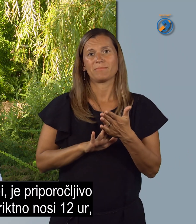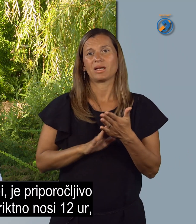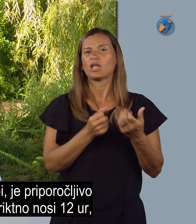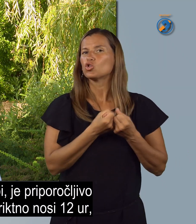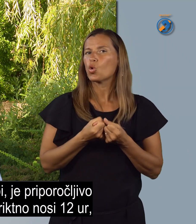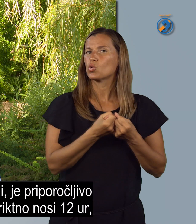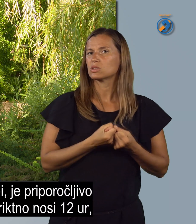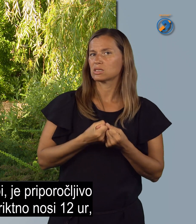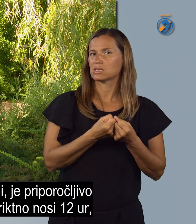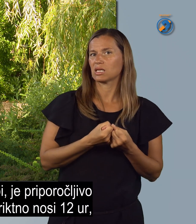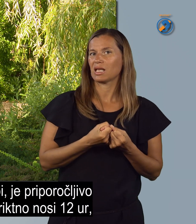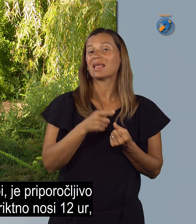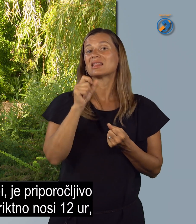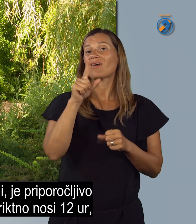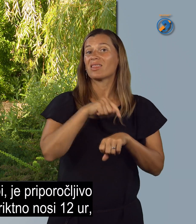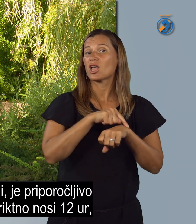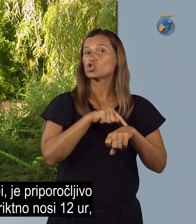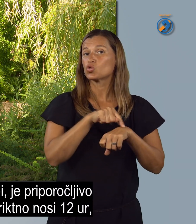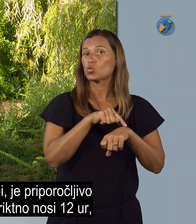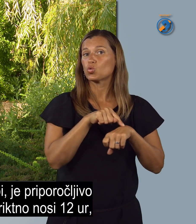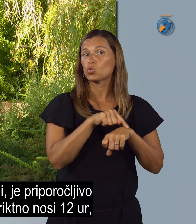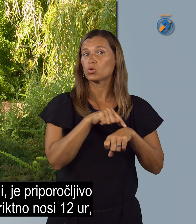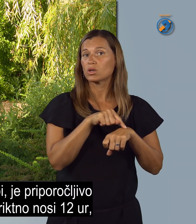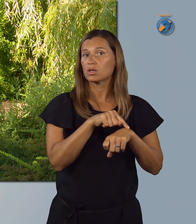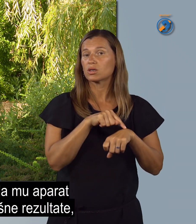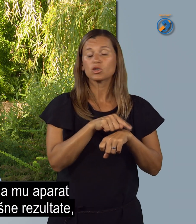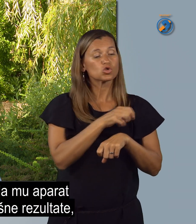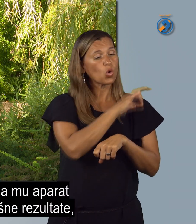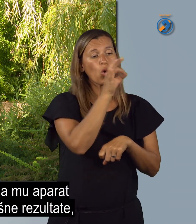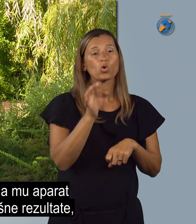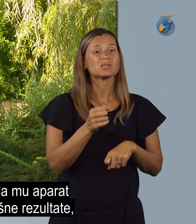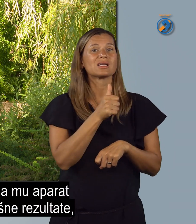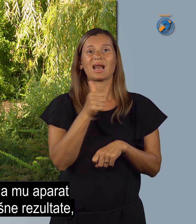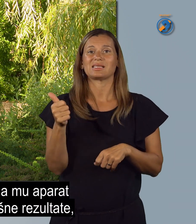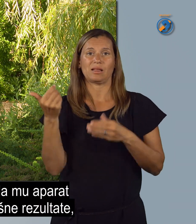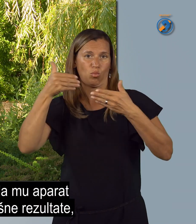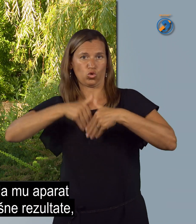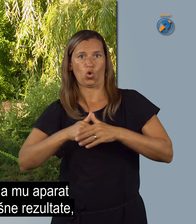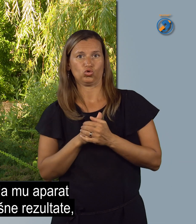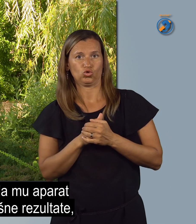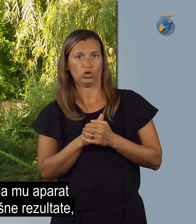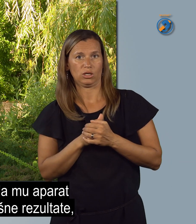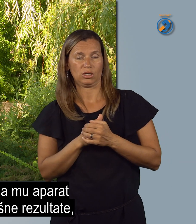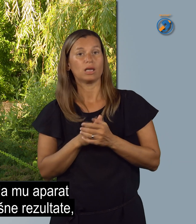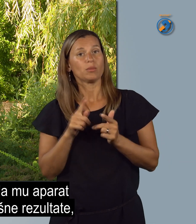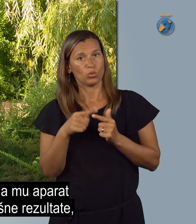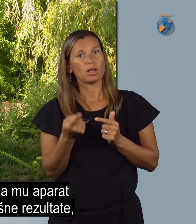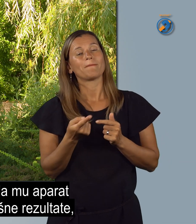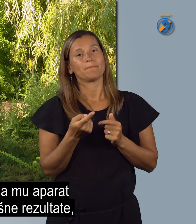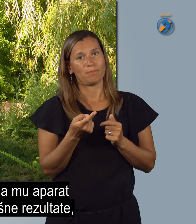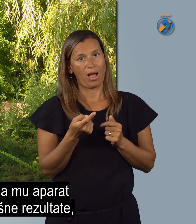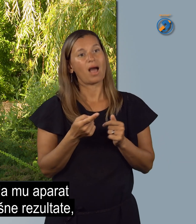najprej striktno nosi 12 ur, razen po noči, in da mu daje